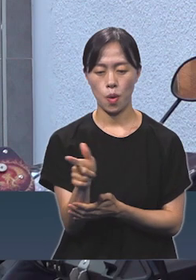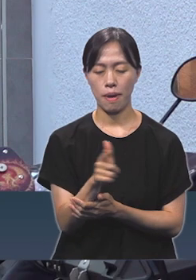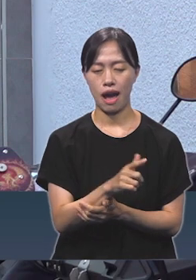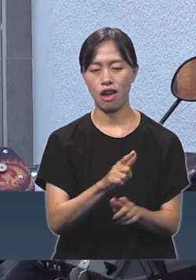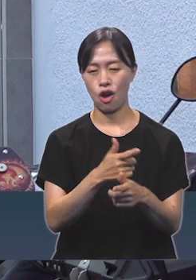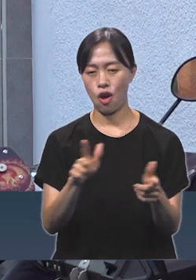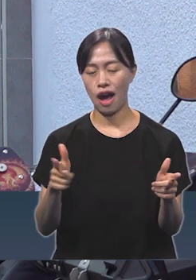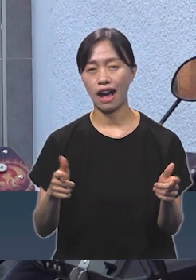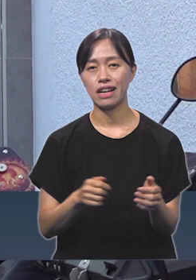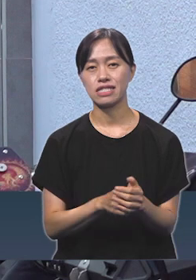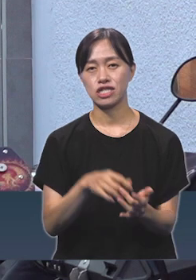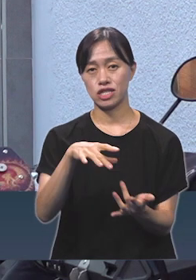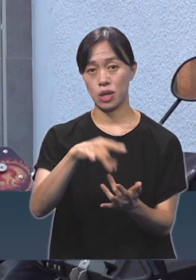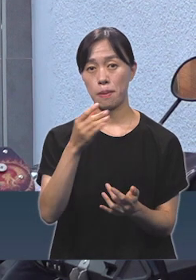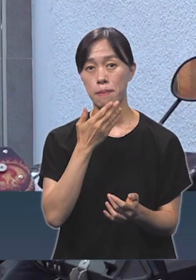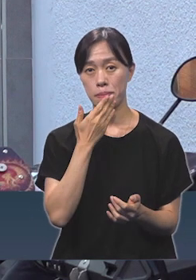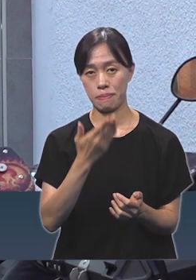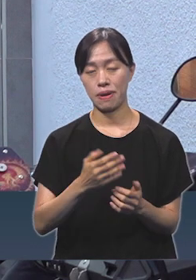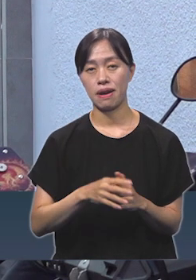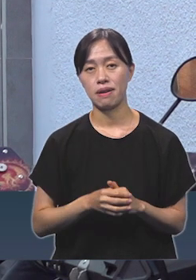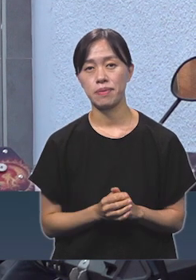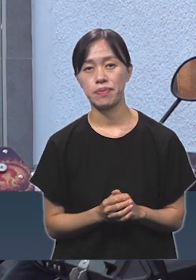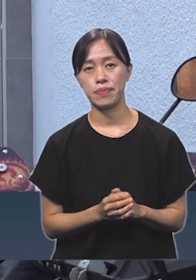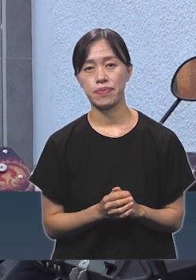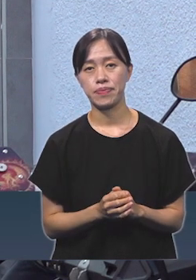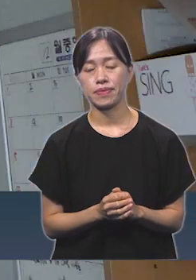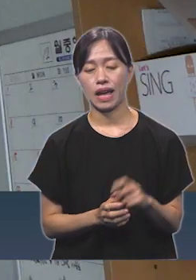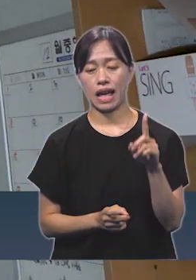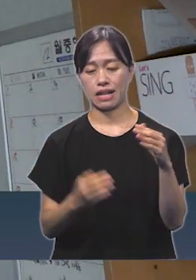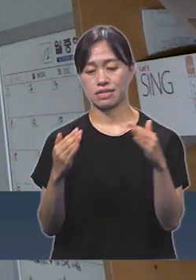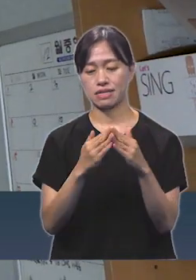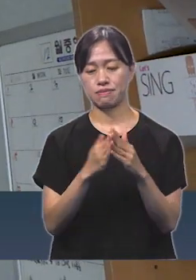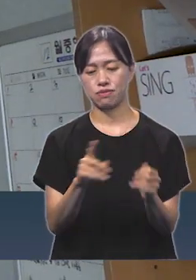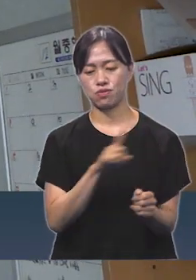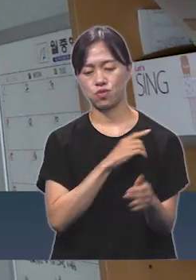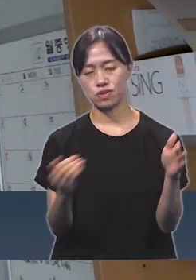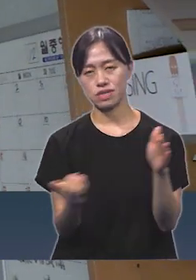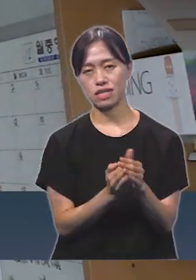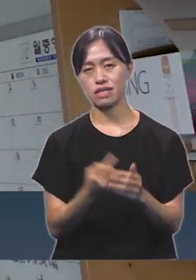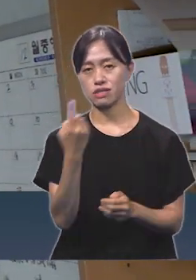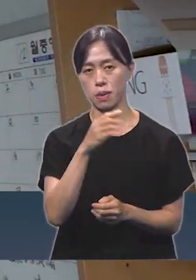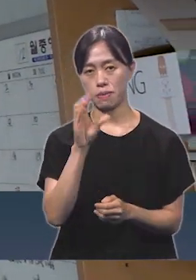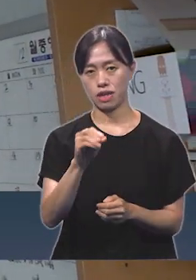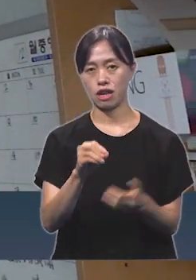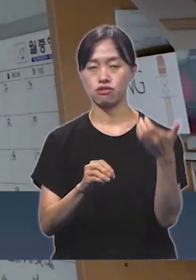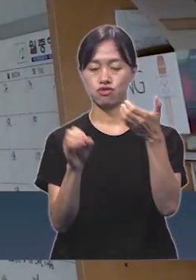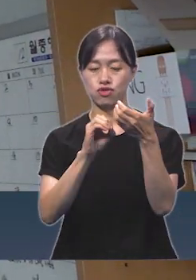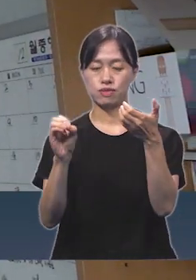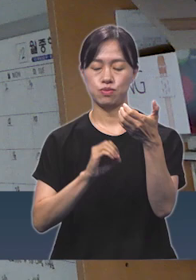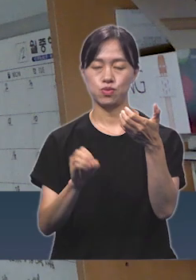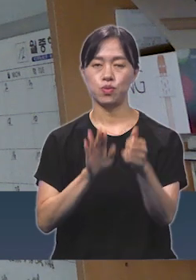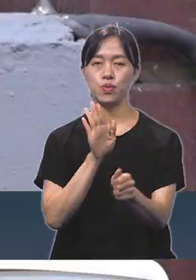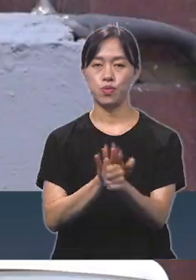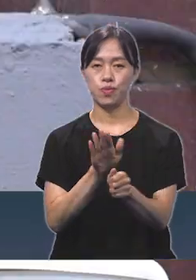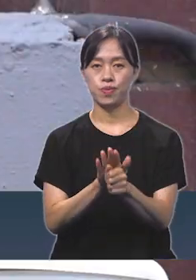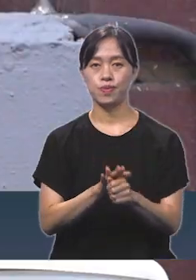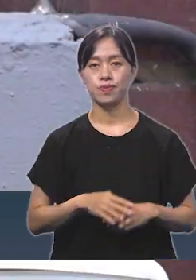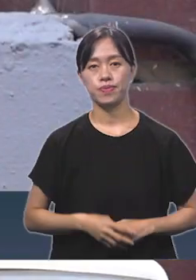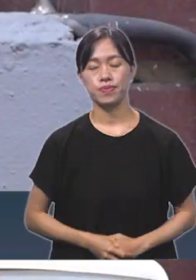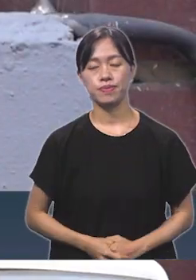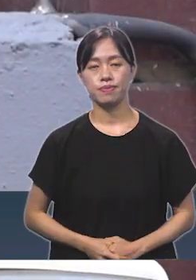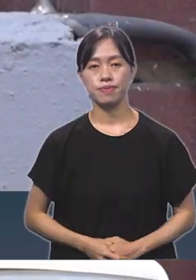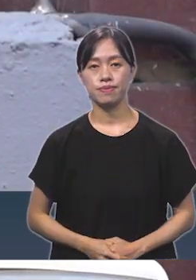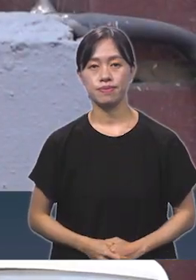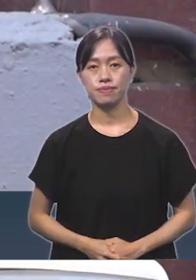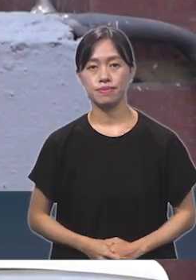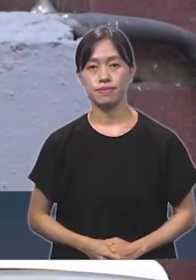등 편의시설을 설치하는 선택공사로 나뉘며 가구당 최대 1000만원 범위 내에서 공사비의 90%까지